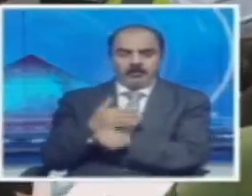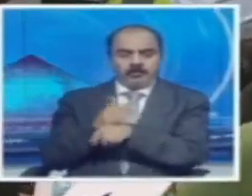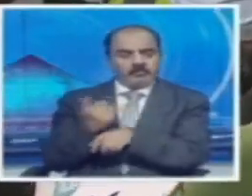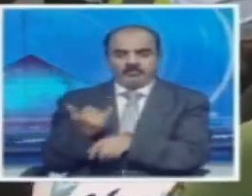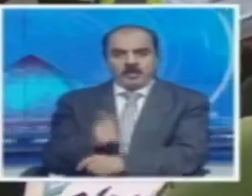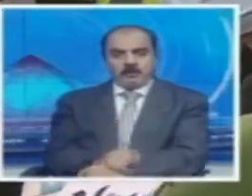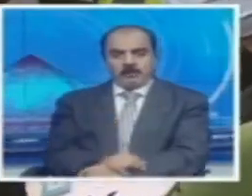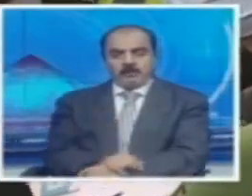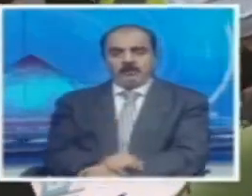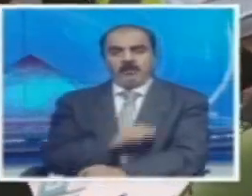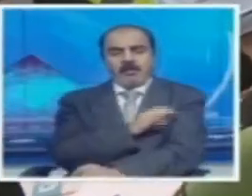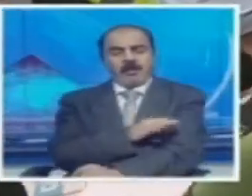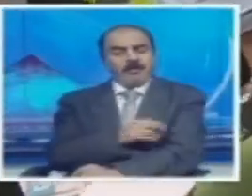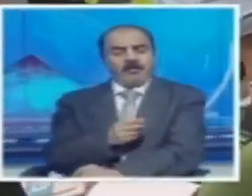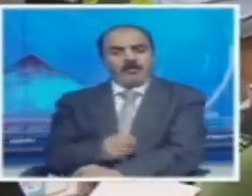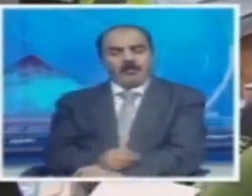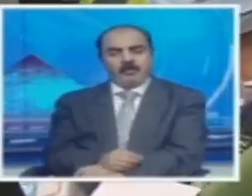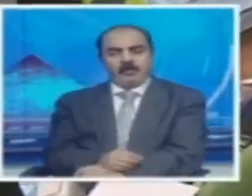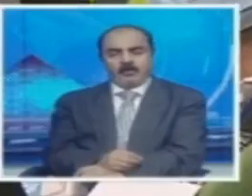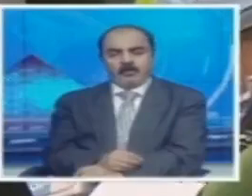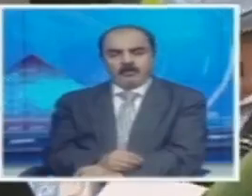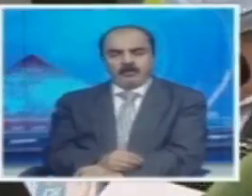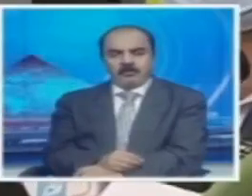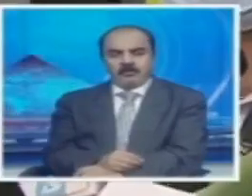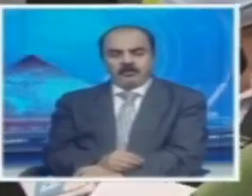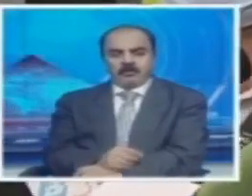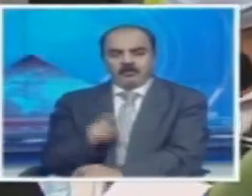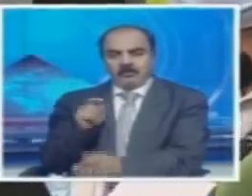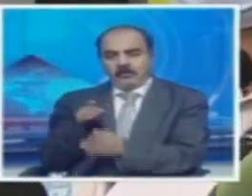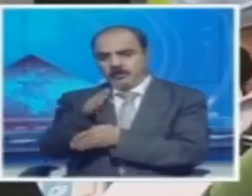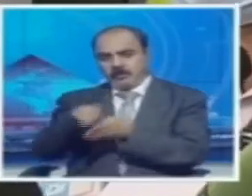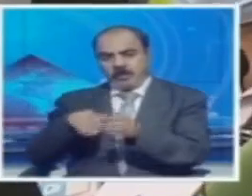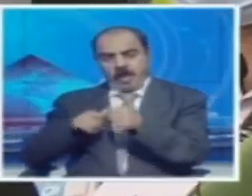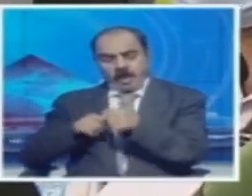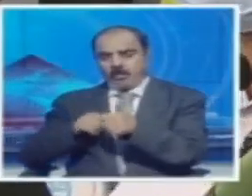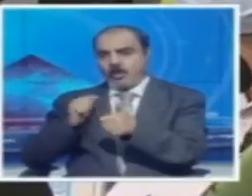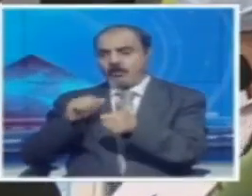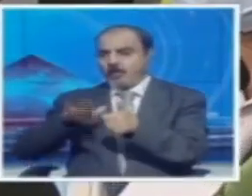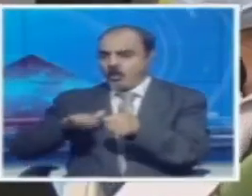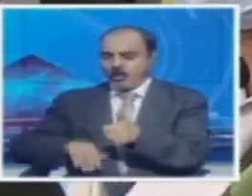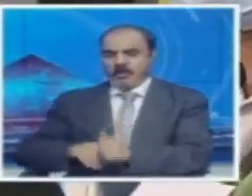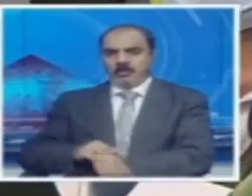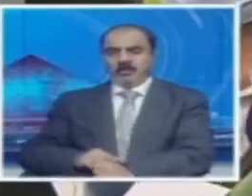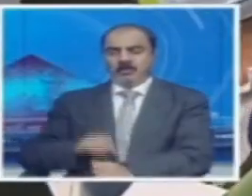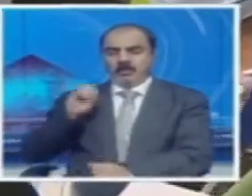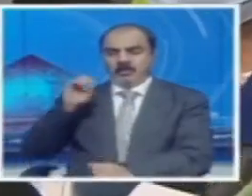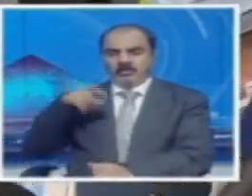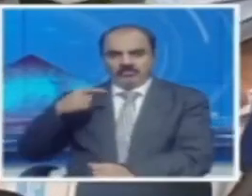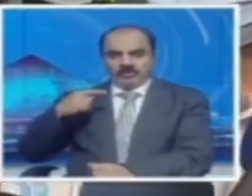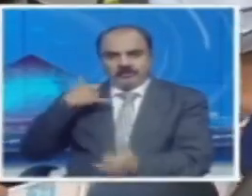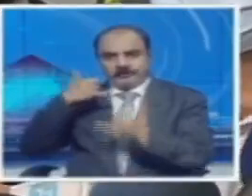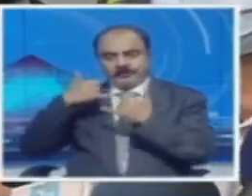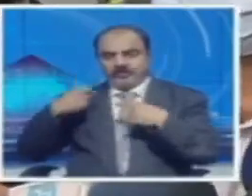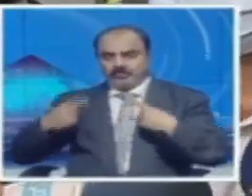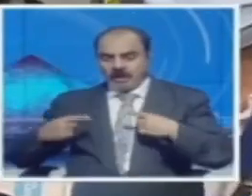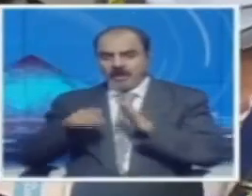التشغيل. يعني تجارب التشغيل يعني سكة جاهزة، يعني إشارات واتصالات وكل